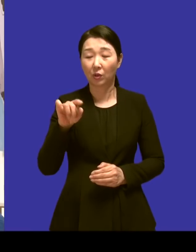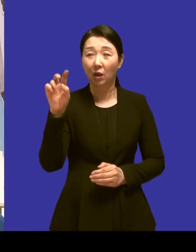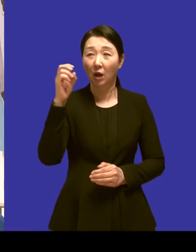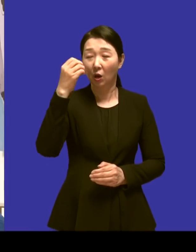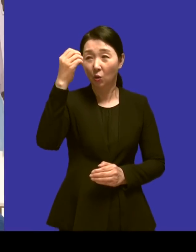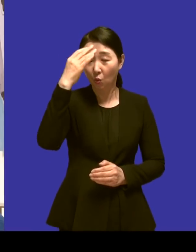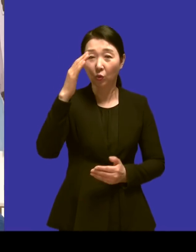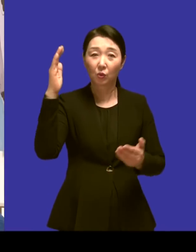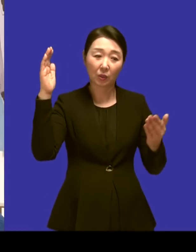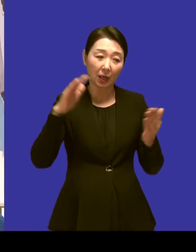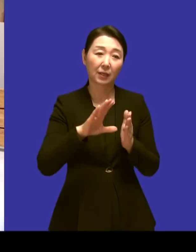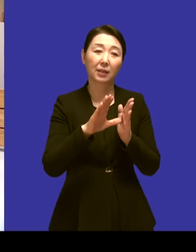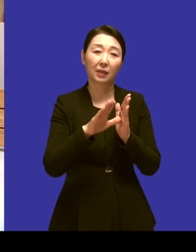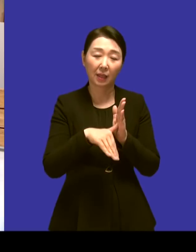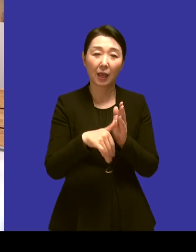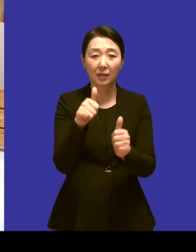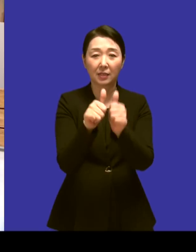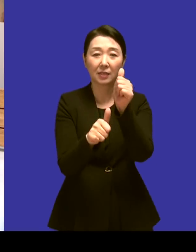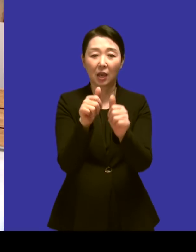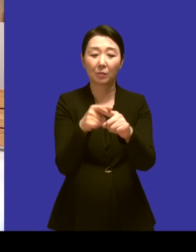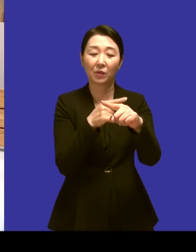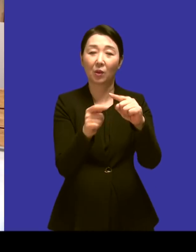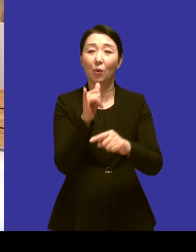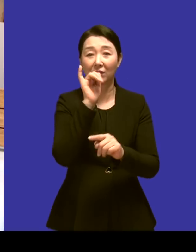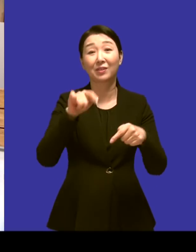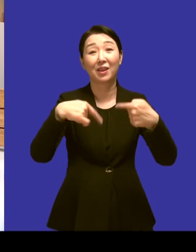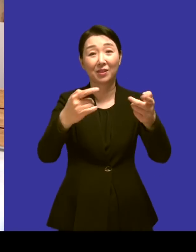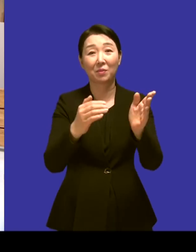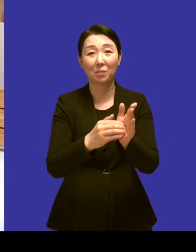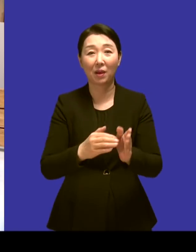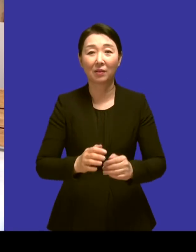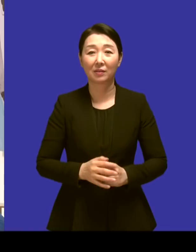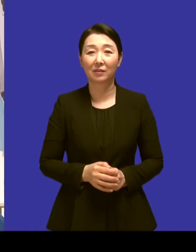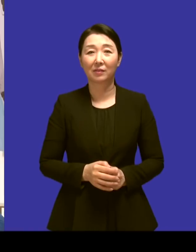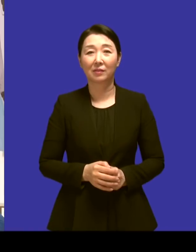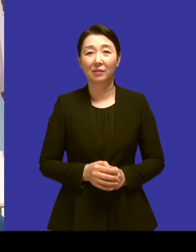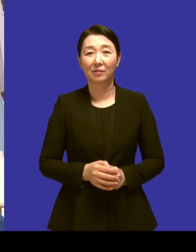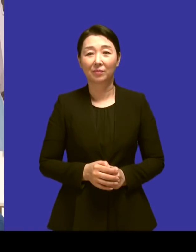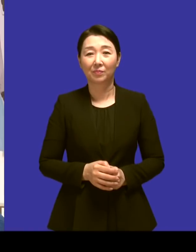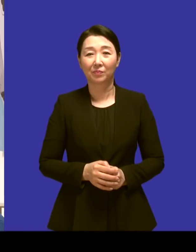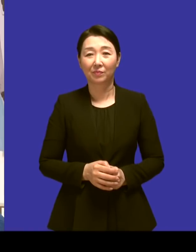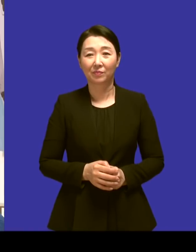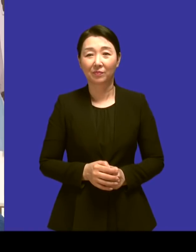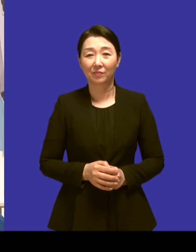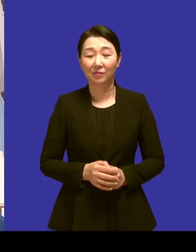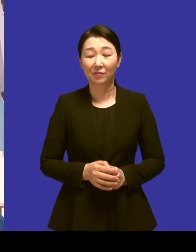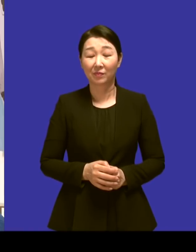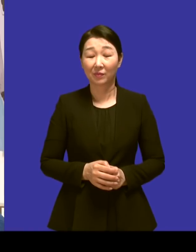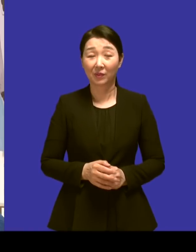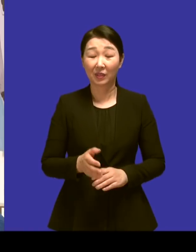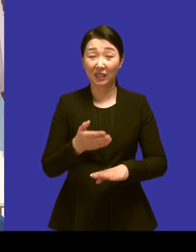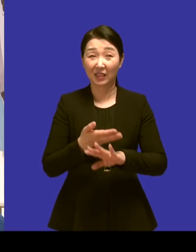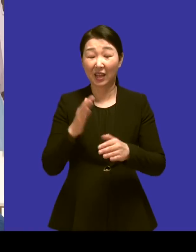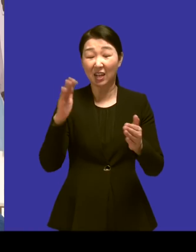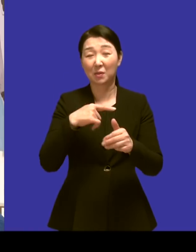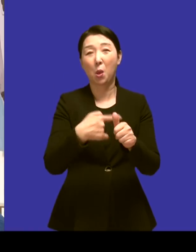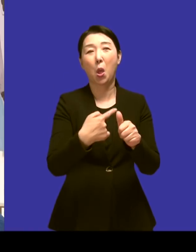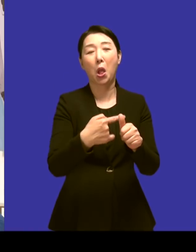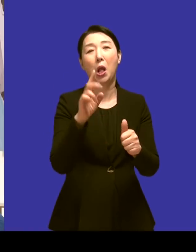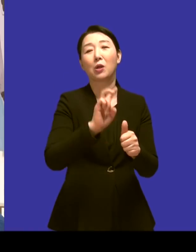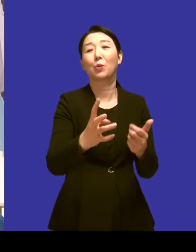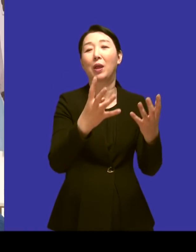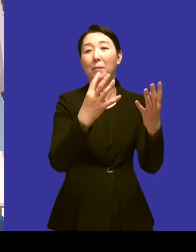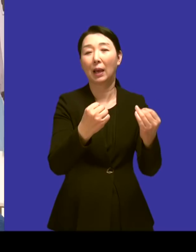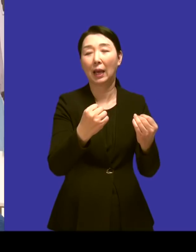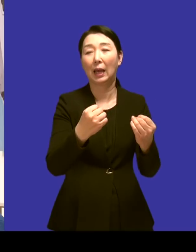배틀 대회가 바기오 시에 있었어요. 그래서 거기 나갔어요. 나가가지고 네. 저희가 그 다른 애들 막 다 욕하는 노래 나오고 막 그 엄청